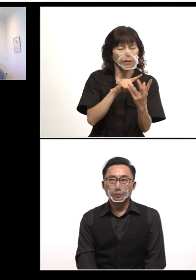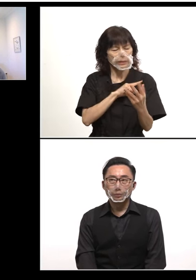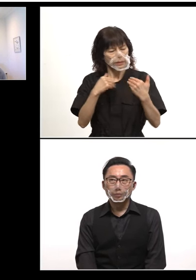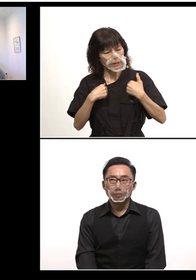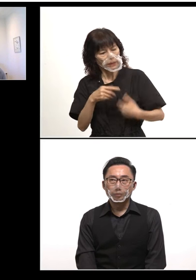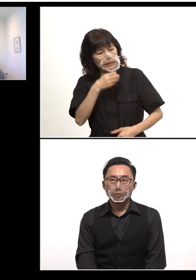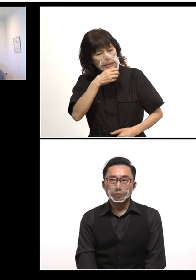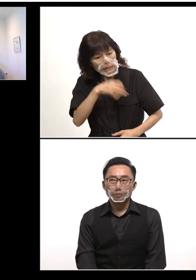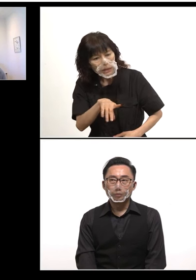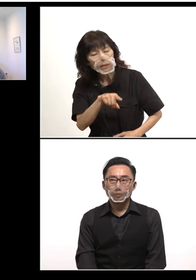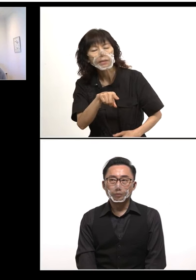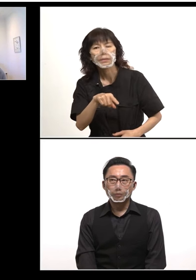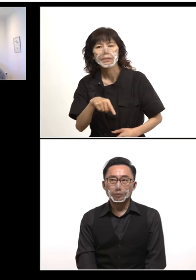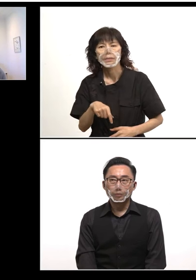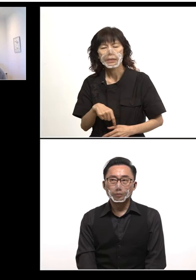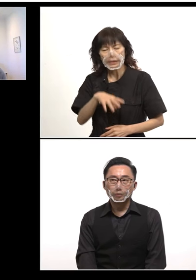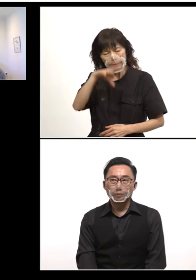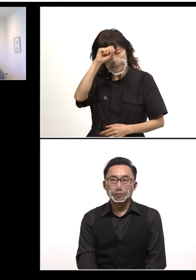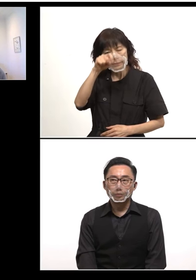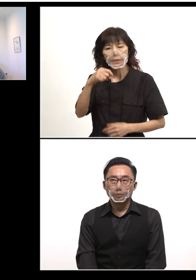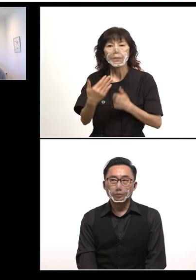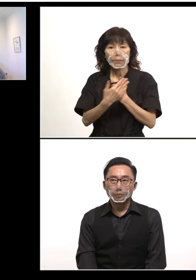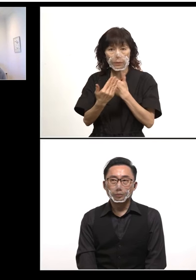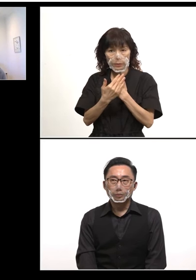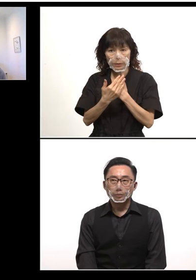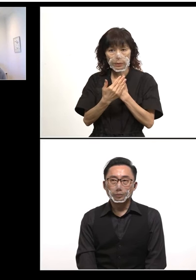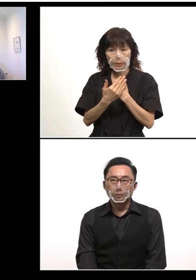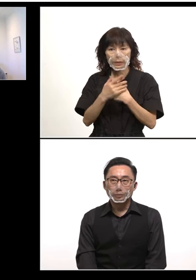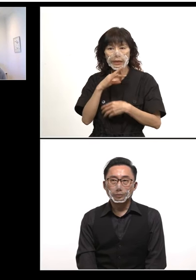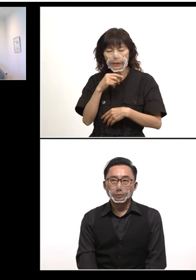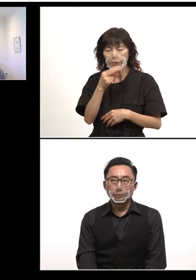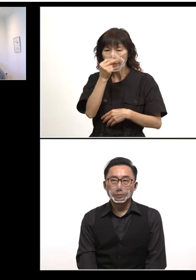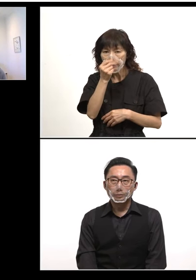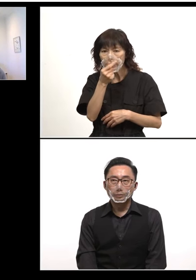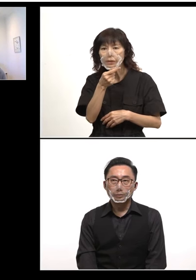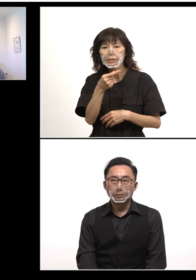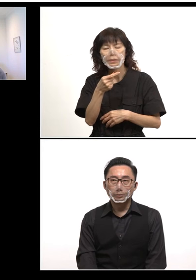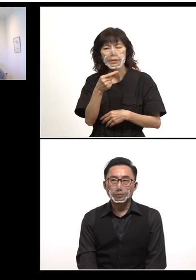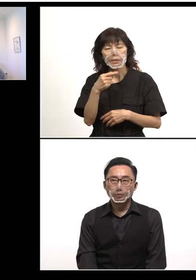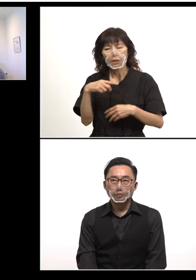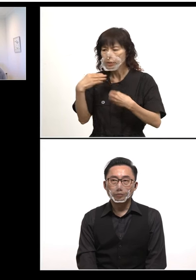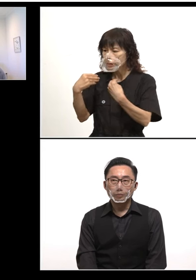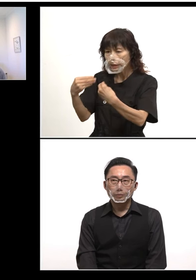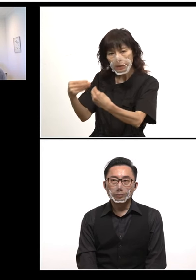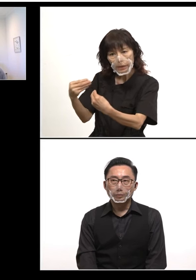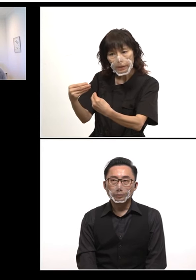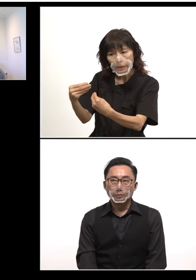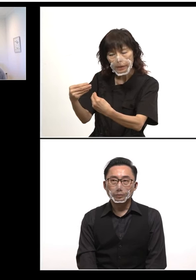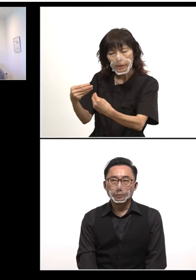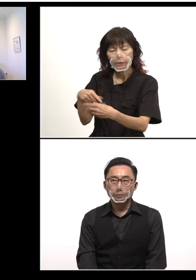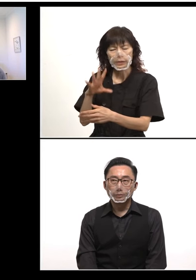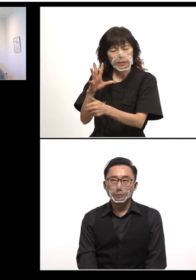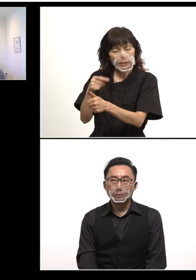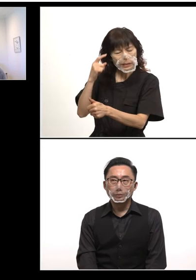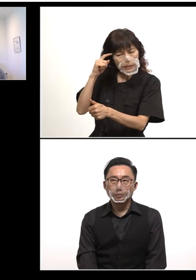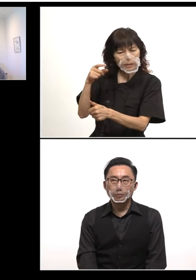體驗。咁我覺得呢一啲嘅深刻，佢會好幫到。如果我繼續有興趣，我想去教課，我想去了解更多，